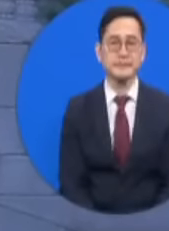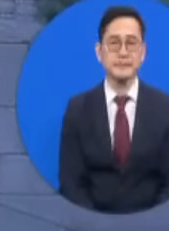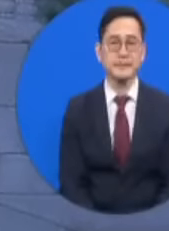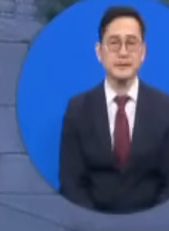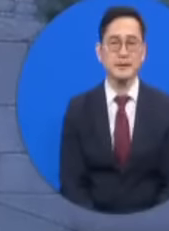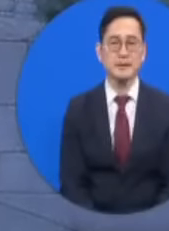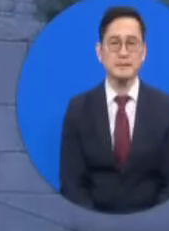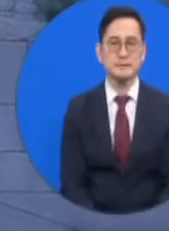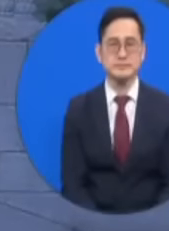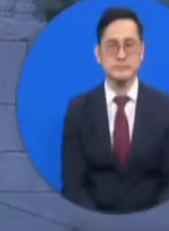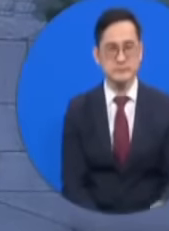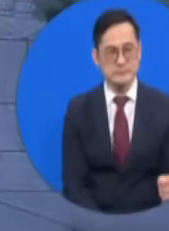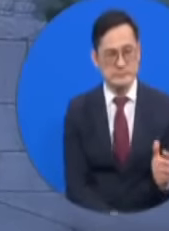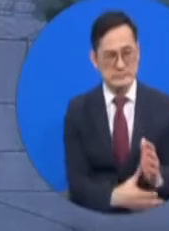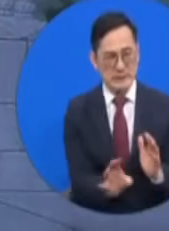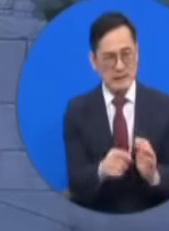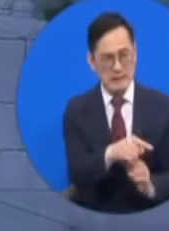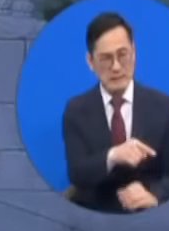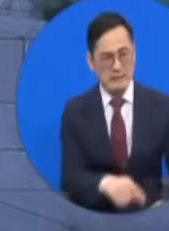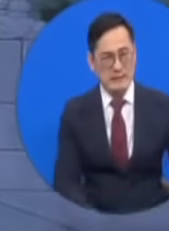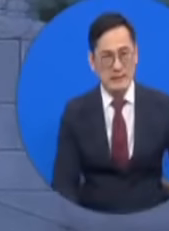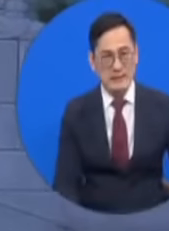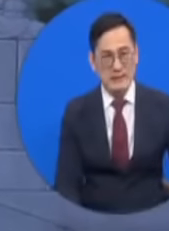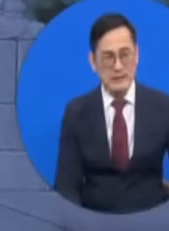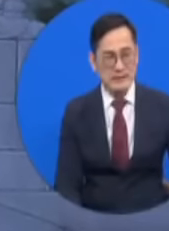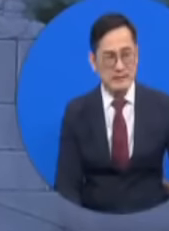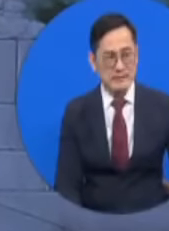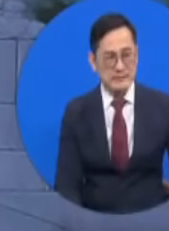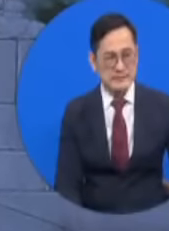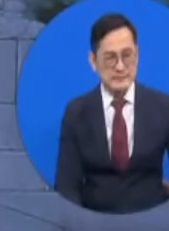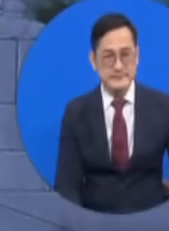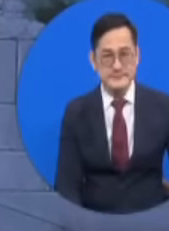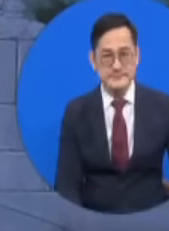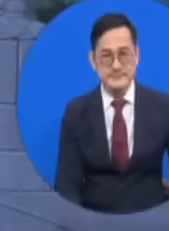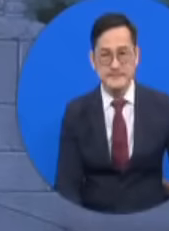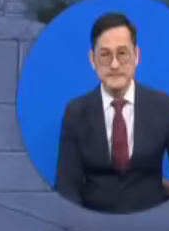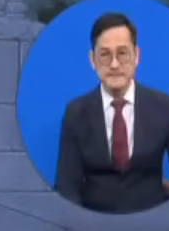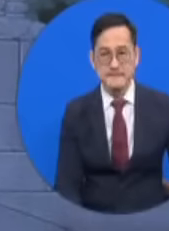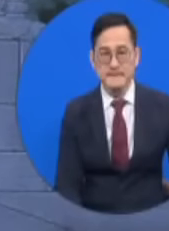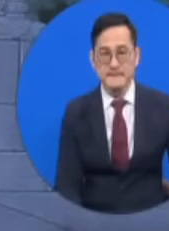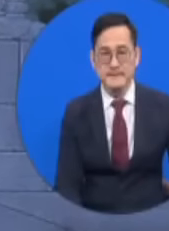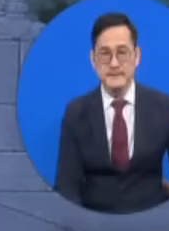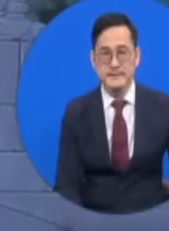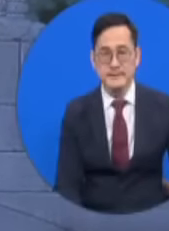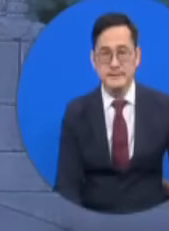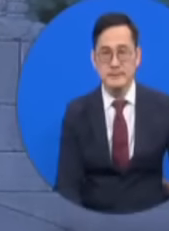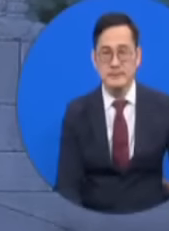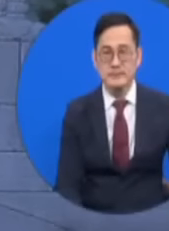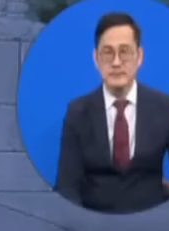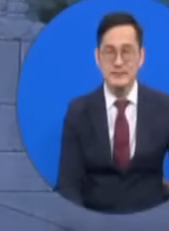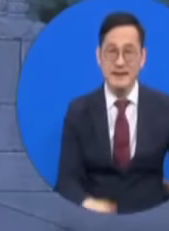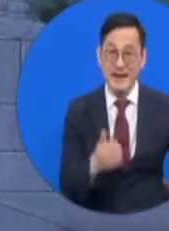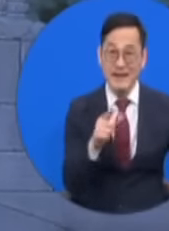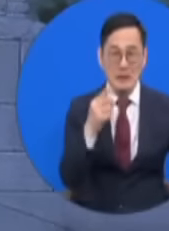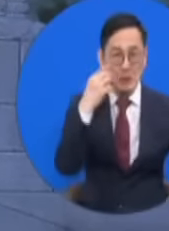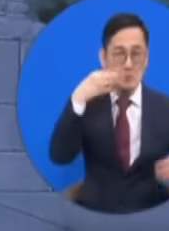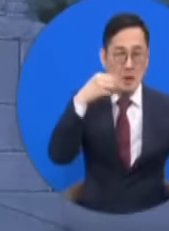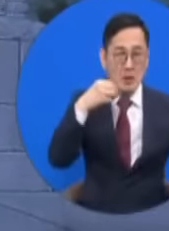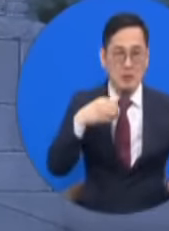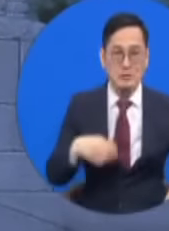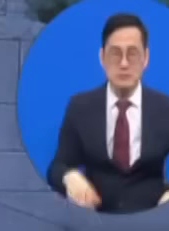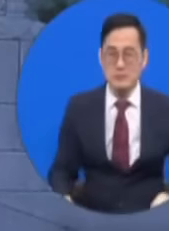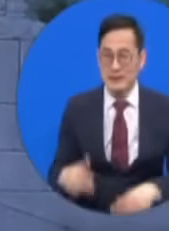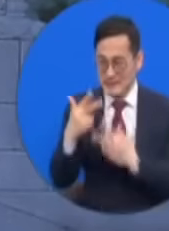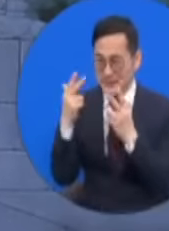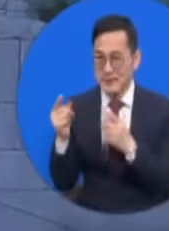저열하다, 졸렬하다라는 강도 높은 비판을 한 것이었습니다. 한동훈 비대위원장이 말하는 그 척척척. 이 대표의 이